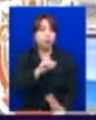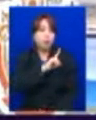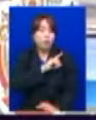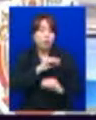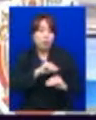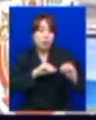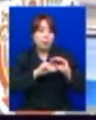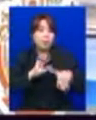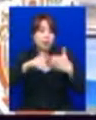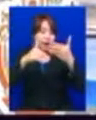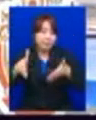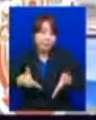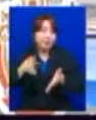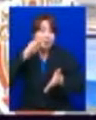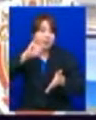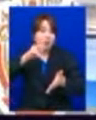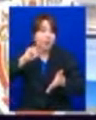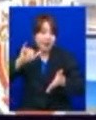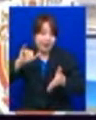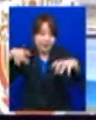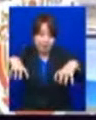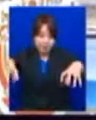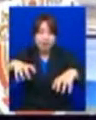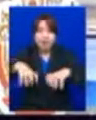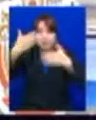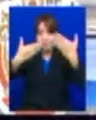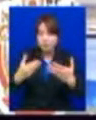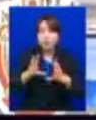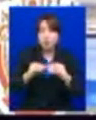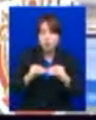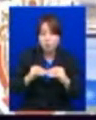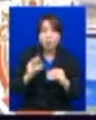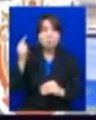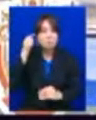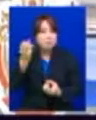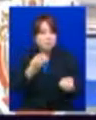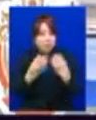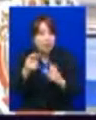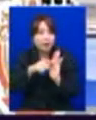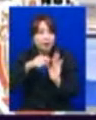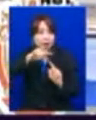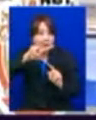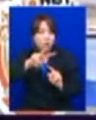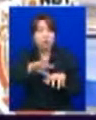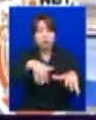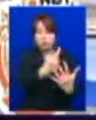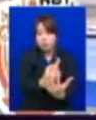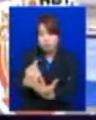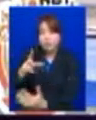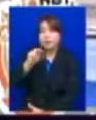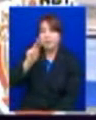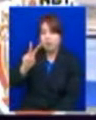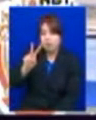ผิดชอบโครงการพัฒนาริมฝั่งแม่น้ำเจ้าพระยาจัดนิทรรศการประชุมรับฟังความคิดเห็นครั้งที่2ให้กับผู้แทน33ชุมชน2ฝั่ง